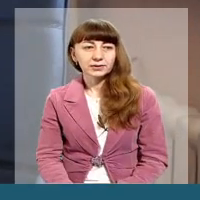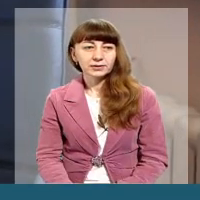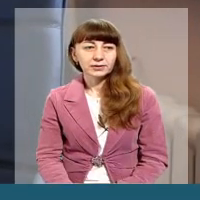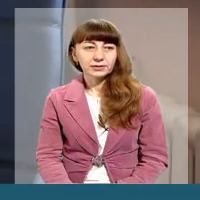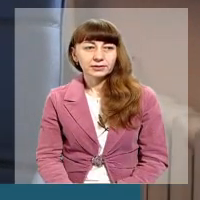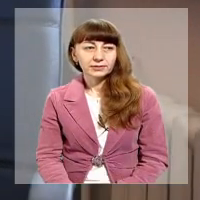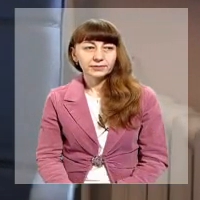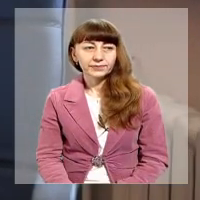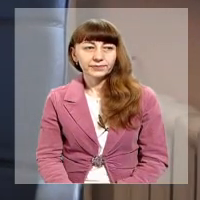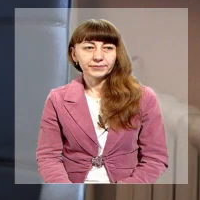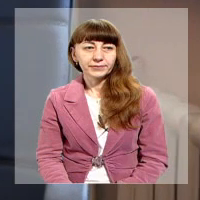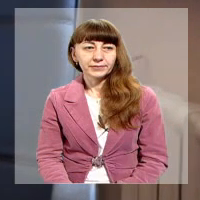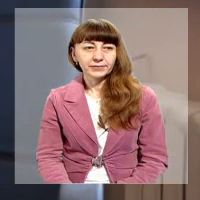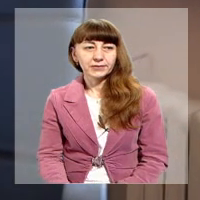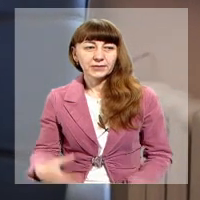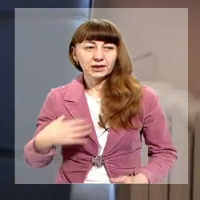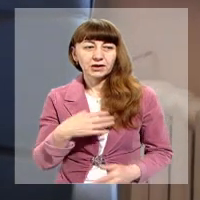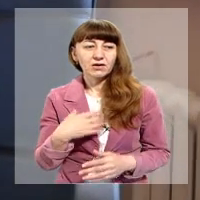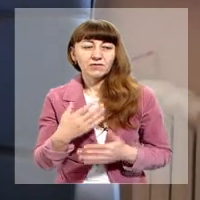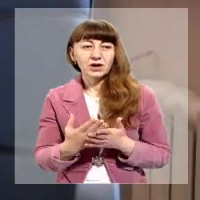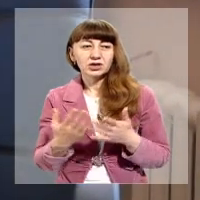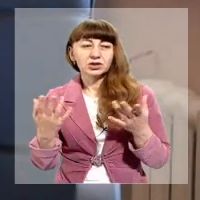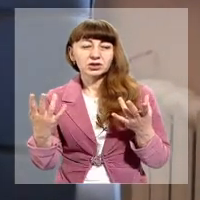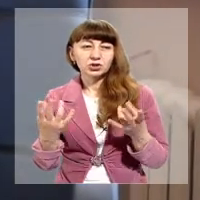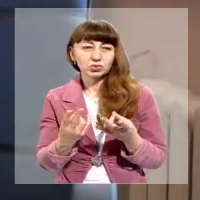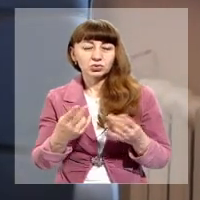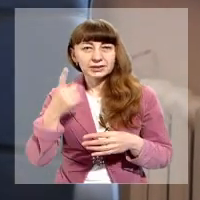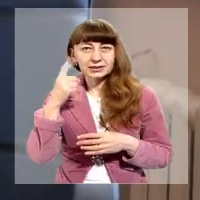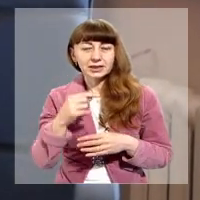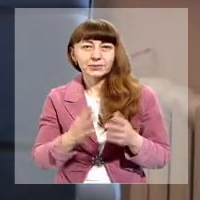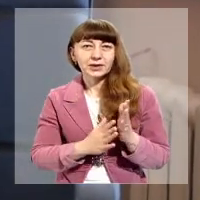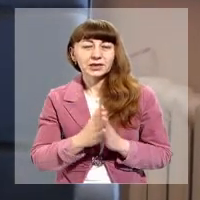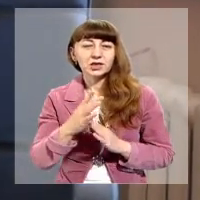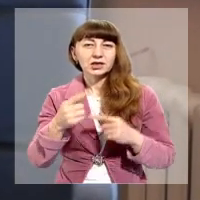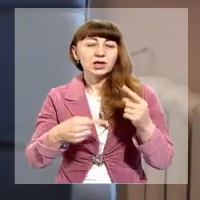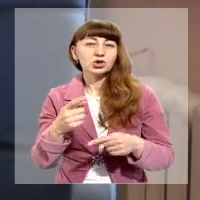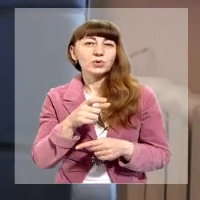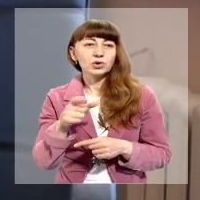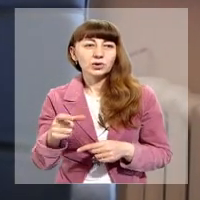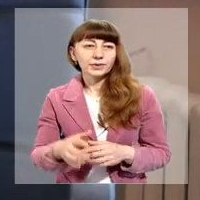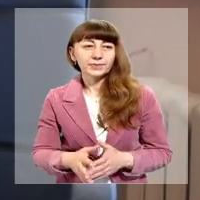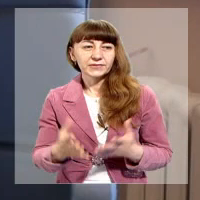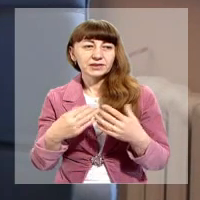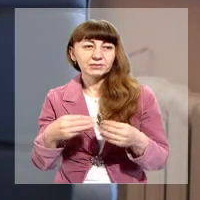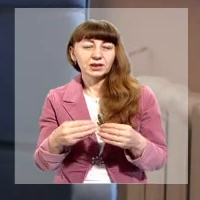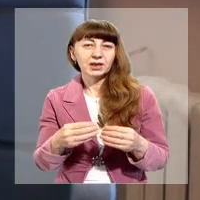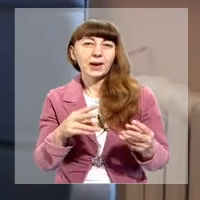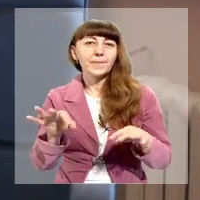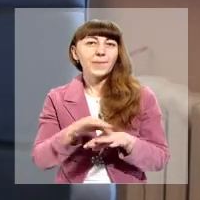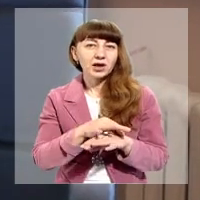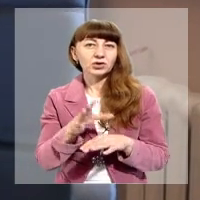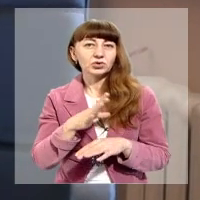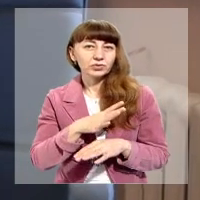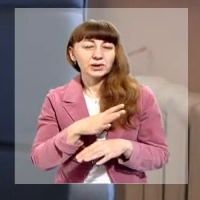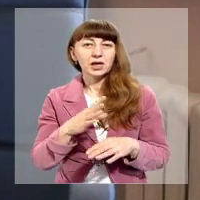здоровья, они особо важны. Особенно это нужно необходимо знать подрастающему поколению, семейным парам, которые только вступили в брак,